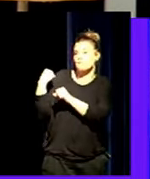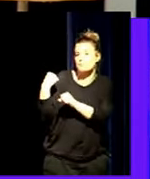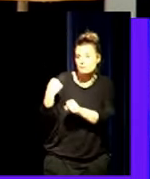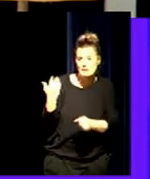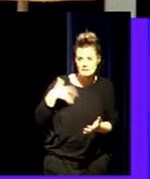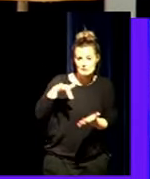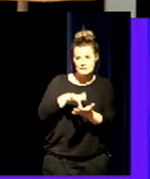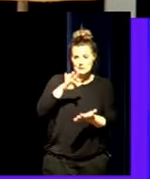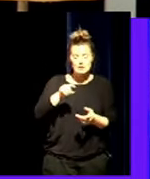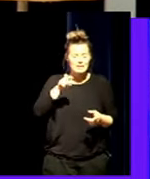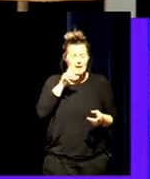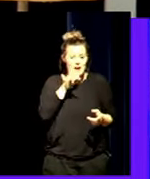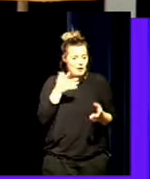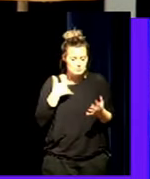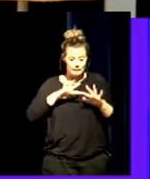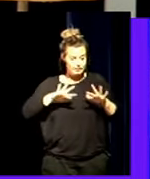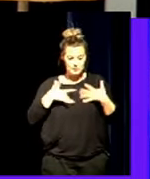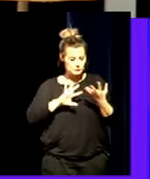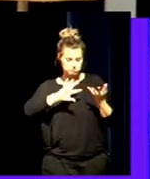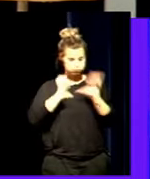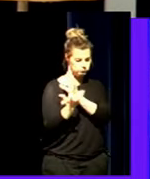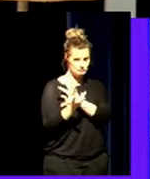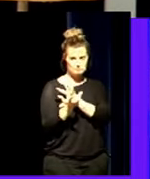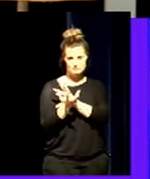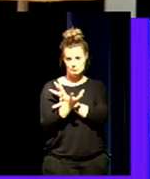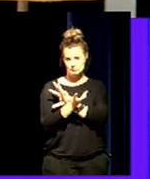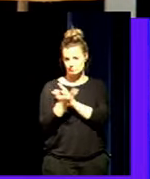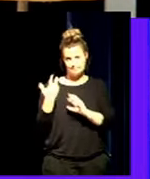Nola aldatuko dugu dana ez da, azkenengo hamar urtetan.